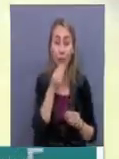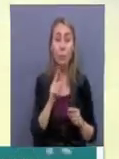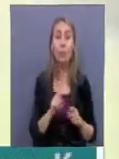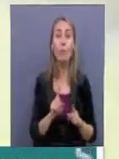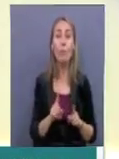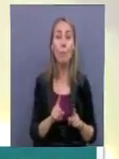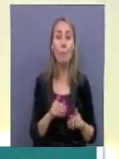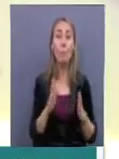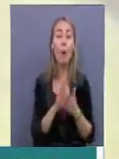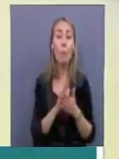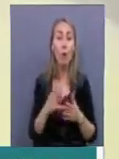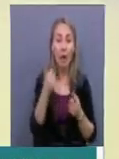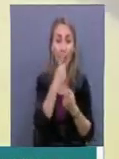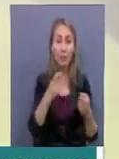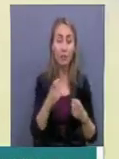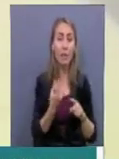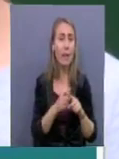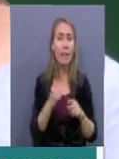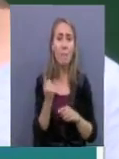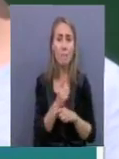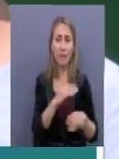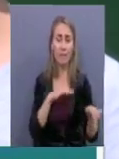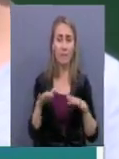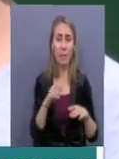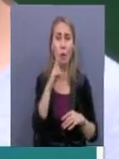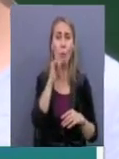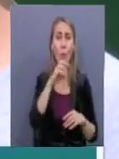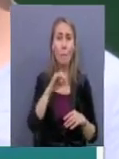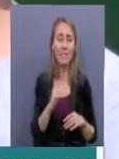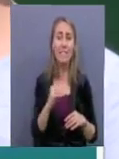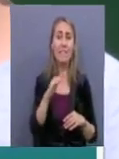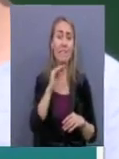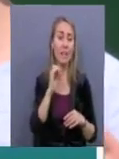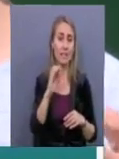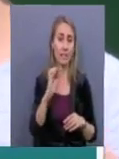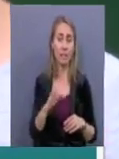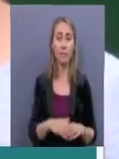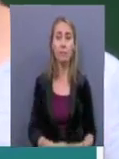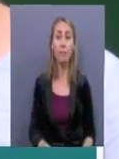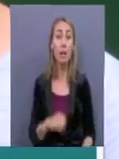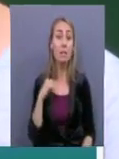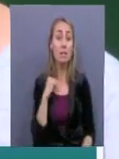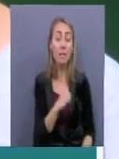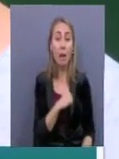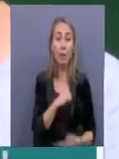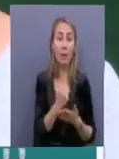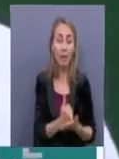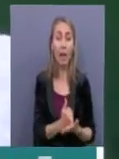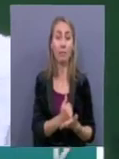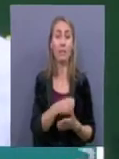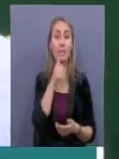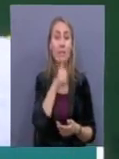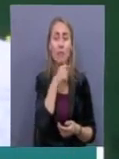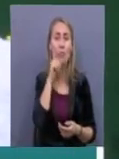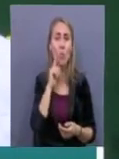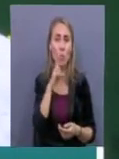алғаш қатысулары емес. Самый главный и самый такой, можно сказать, секрет. Дәмі тілі